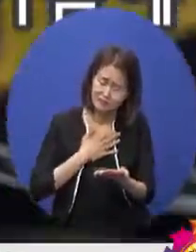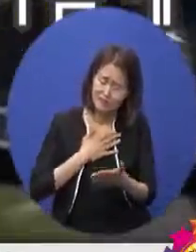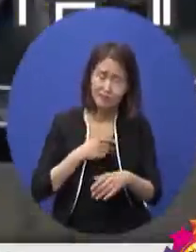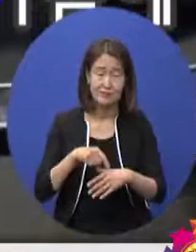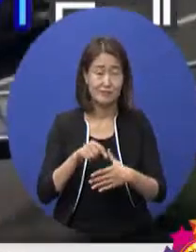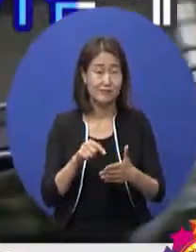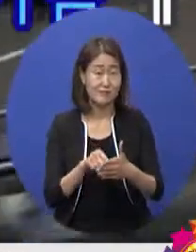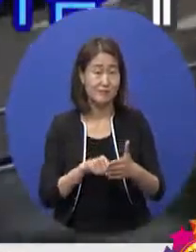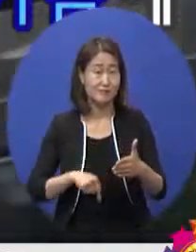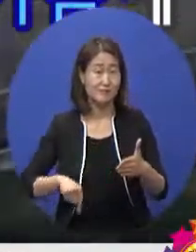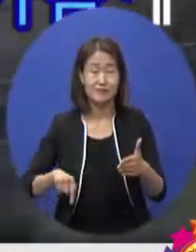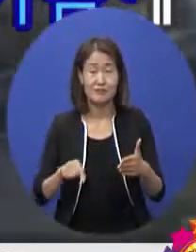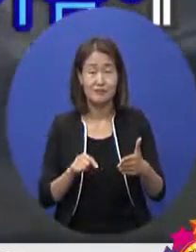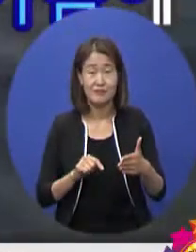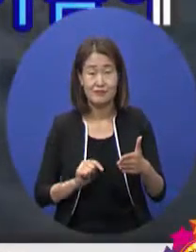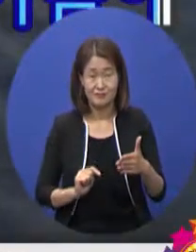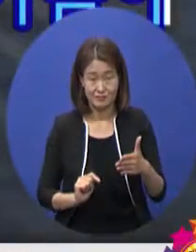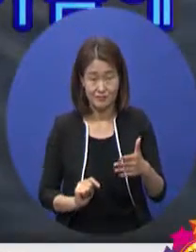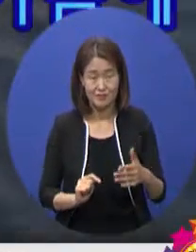외로웠던 나의 가슴에